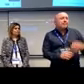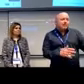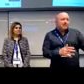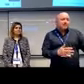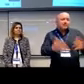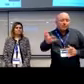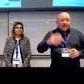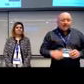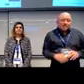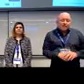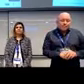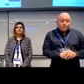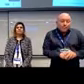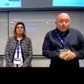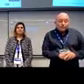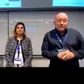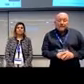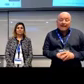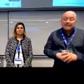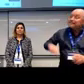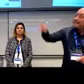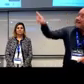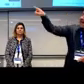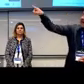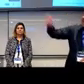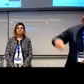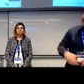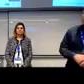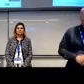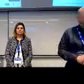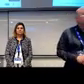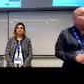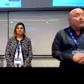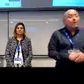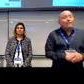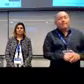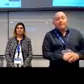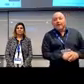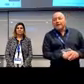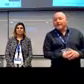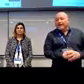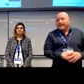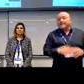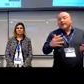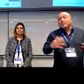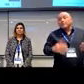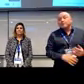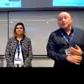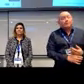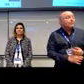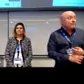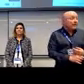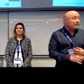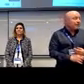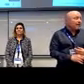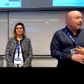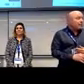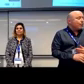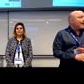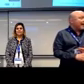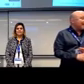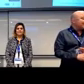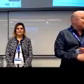différentes étapes. Et j'imagine que ce qui va le plus vous intéresser, c'est les défis rencontrés là, qu'on va voir, là, quelles embûches on a pu